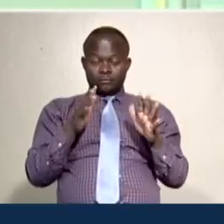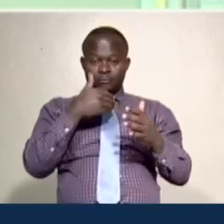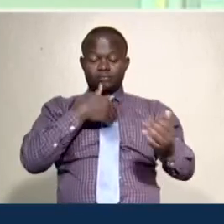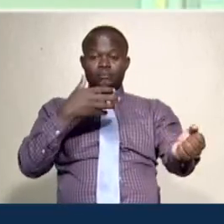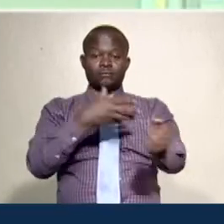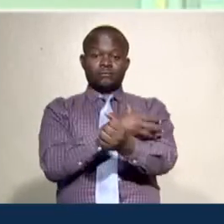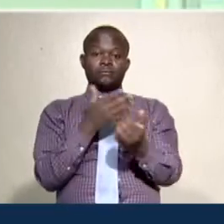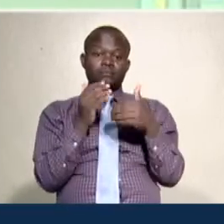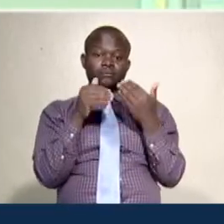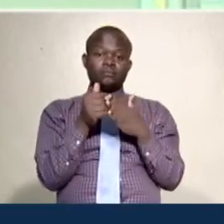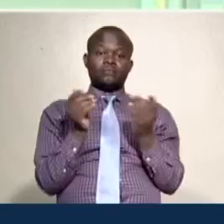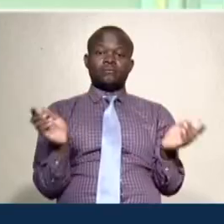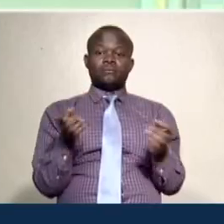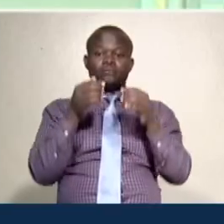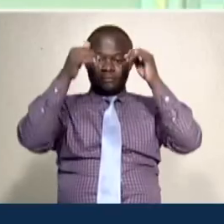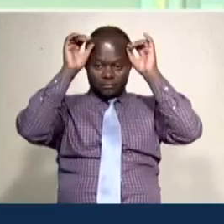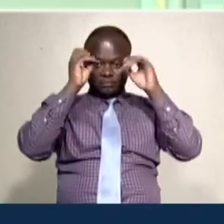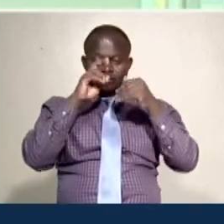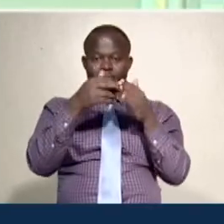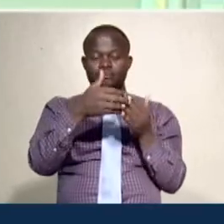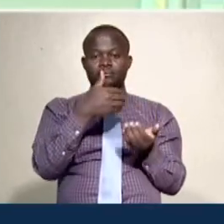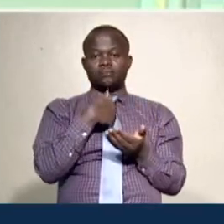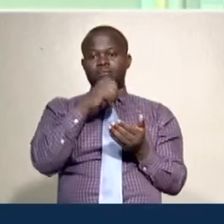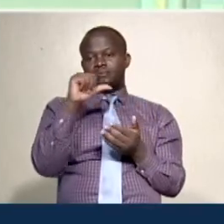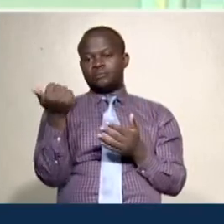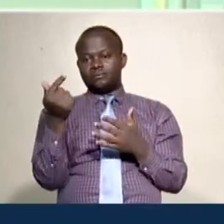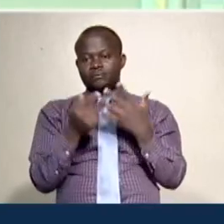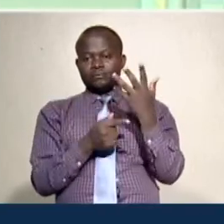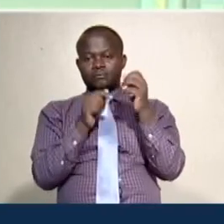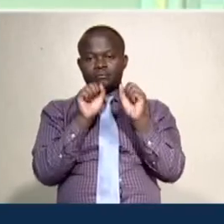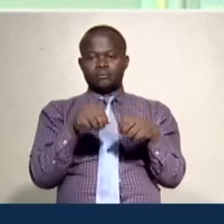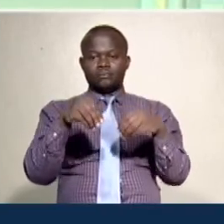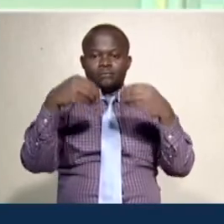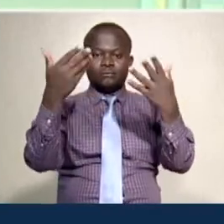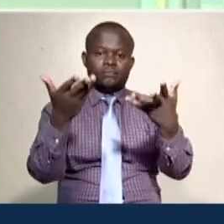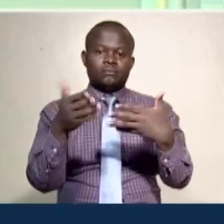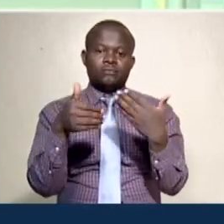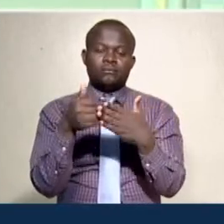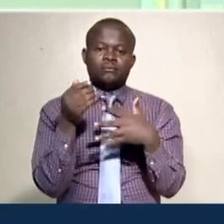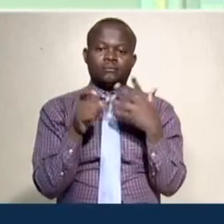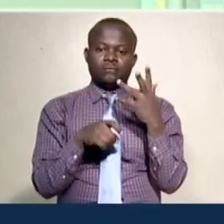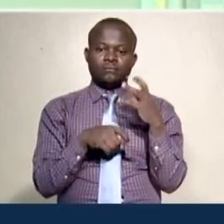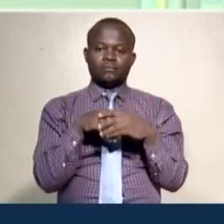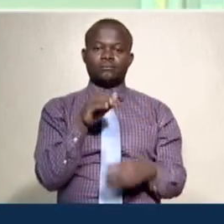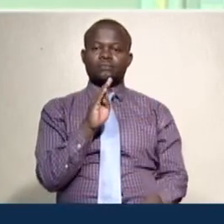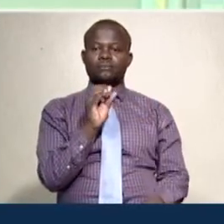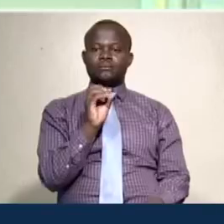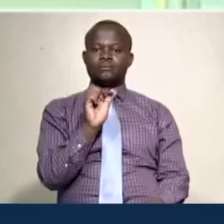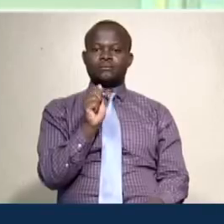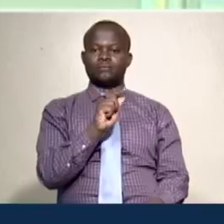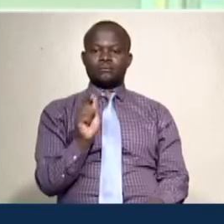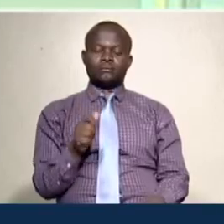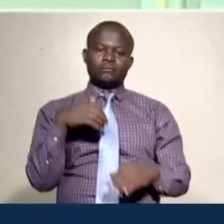ubushobozi wenda yoroye inka cyangwa se afite ibindi bishobora gutanga ibikenewe muri biogaz,